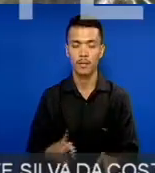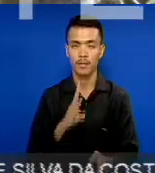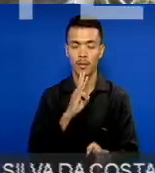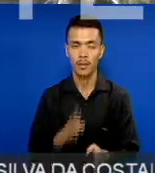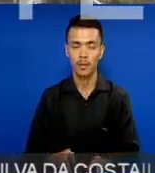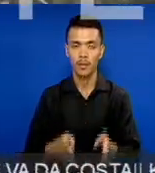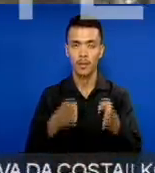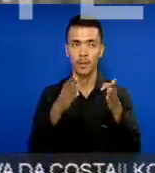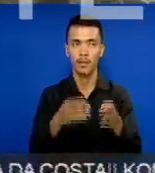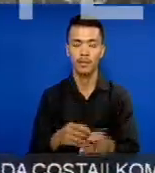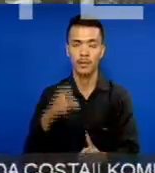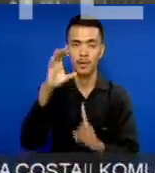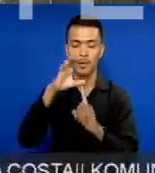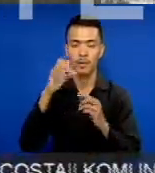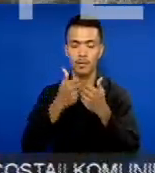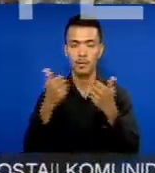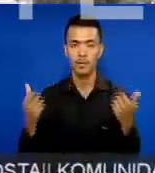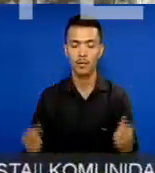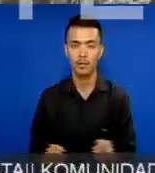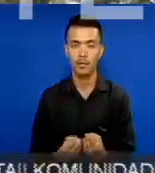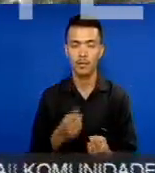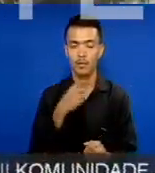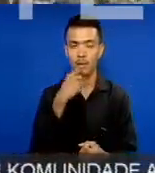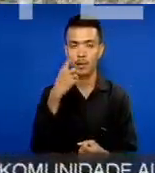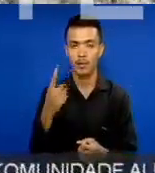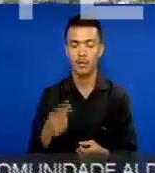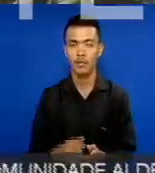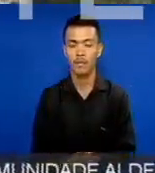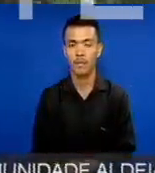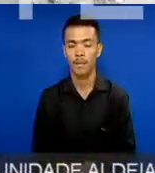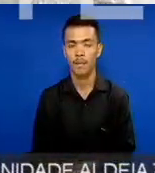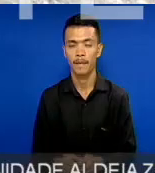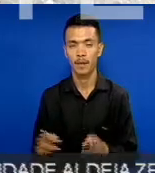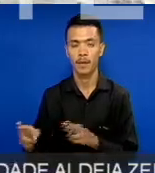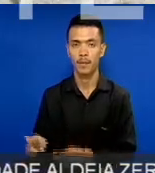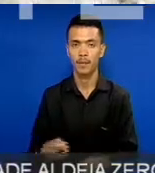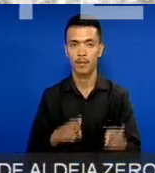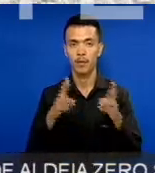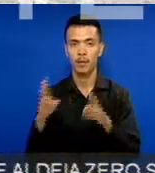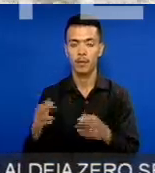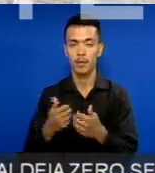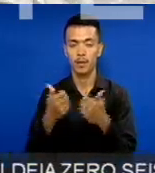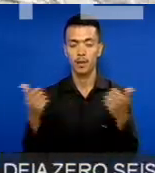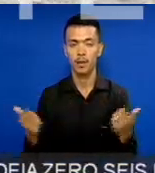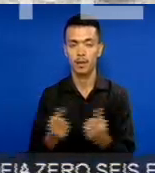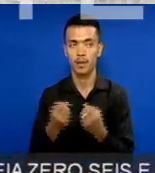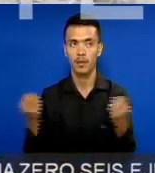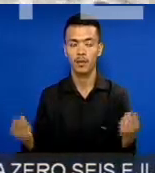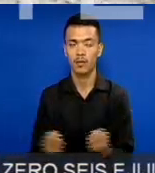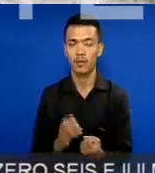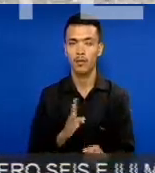Chefe suku batugade Alexandre Pereira Alves Sateteng. Projeto barazen iha mota maudeku aldeia lotan suku